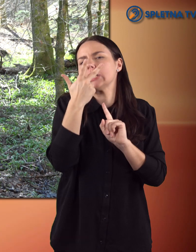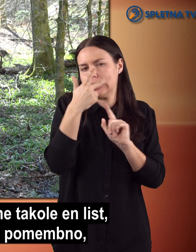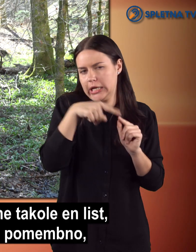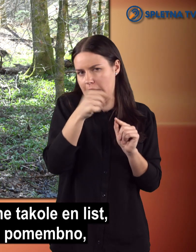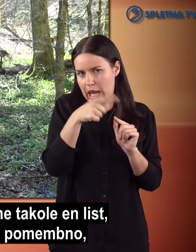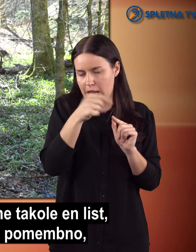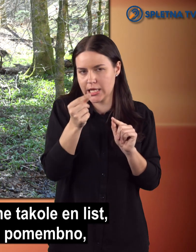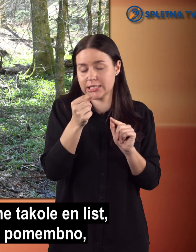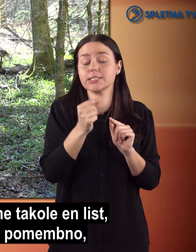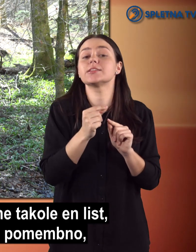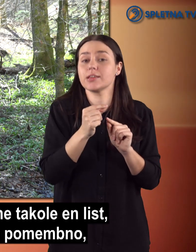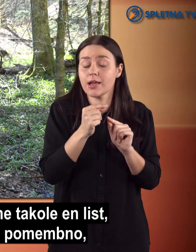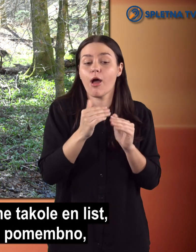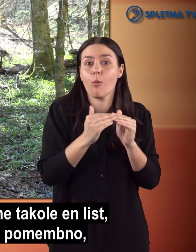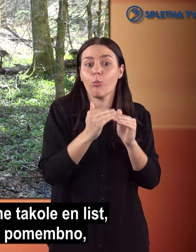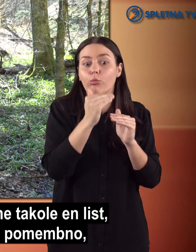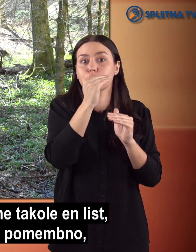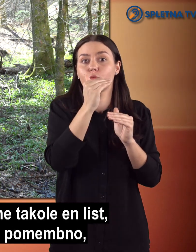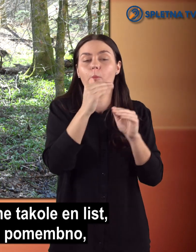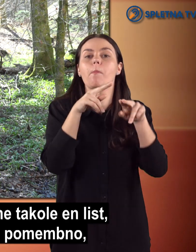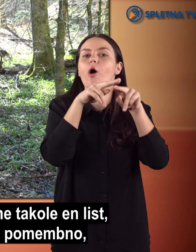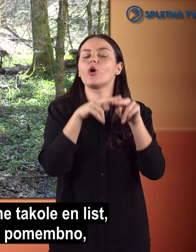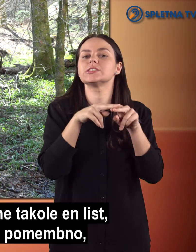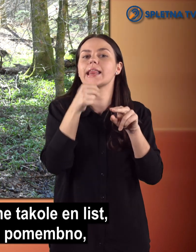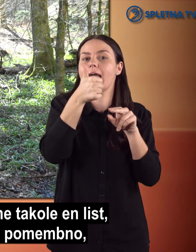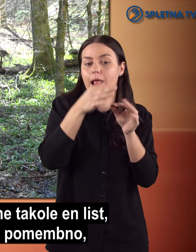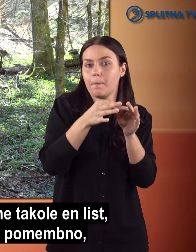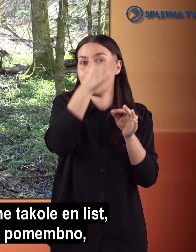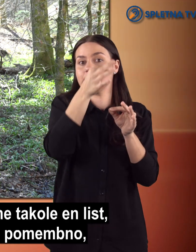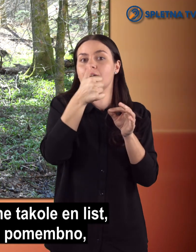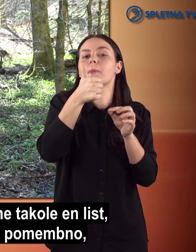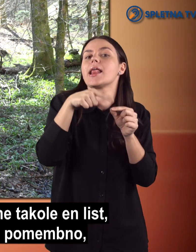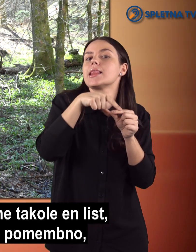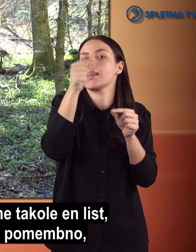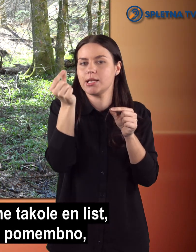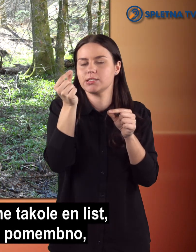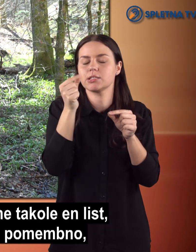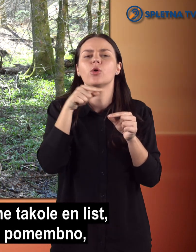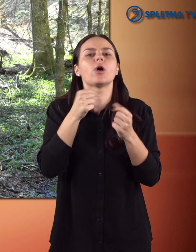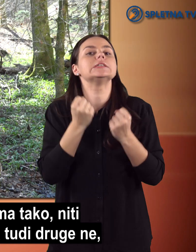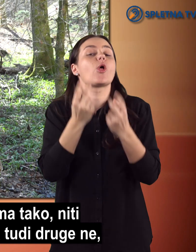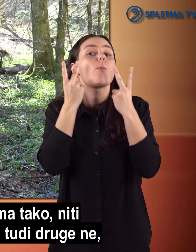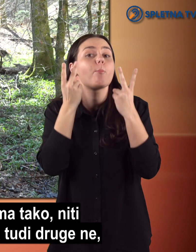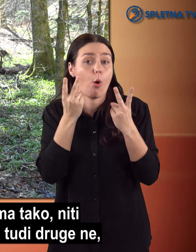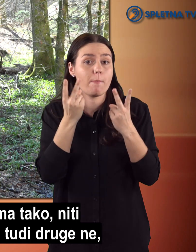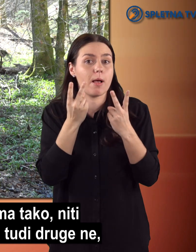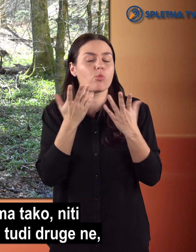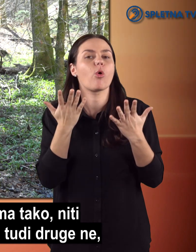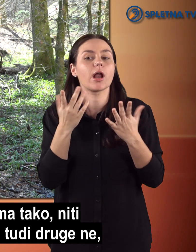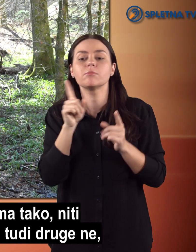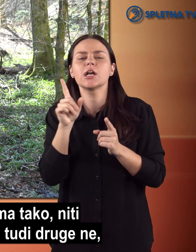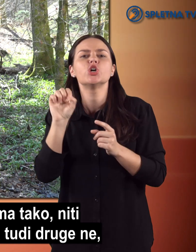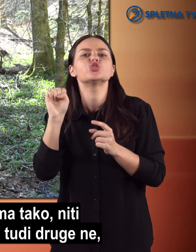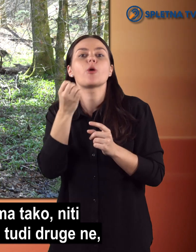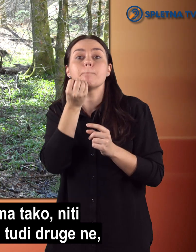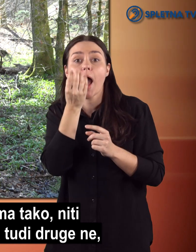oviti. Ampak ja, potem nam ostane takole en list, en pecelj. In to je zelo pomembno, ne? Ker niti